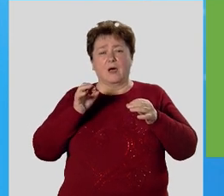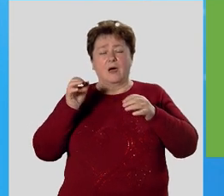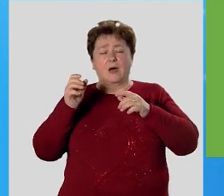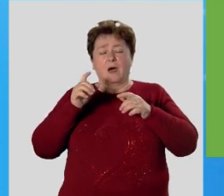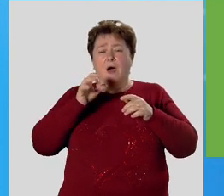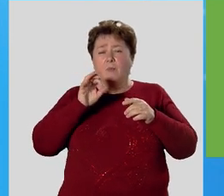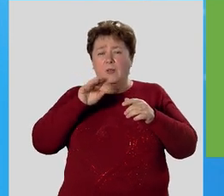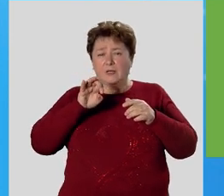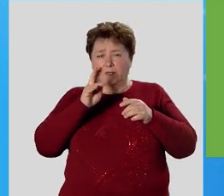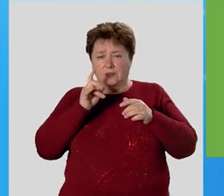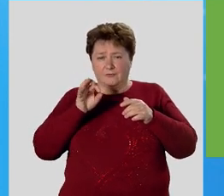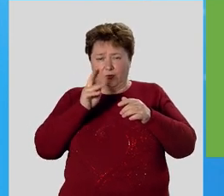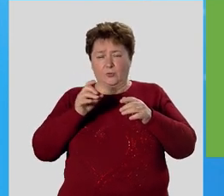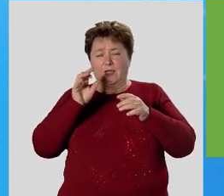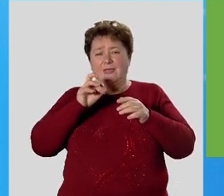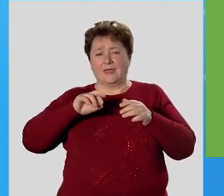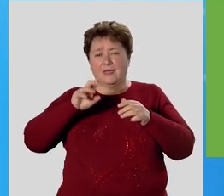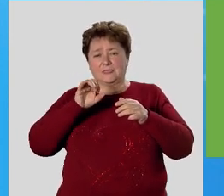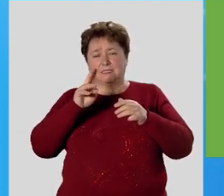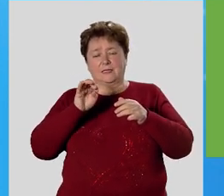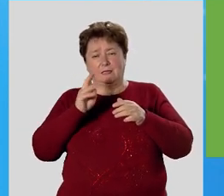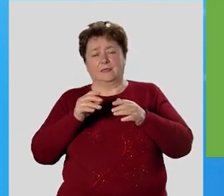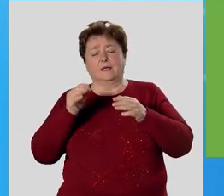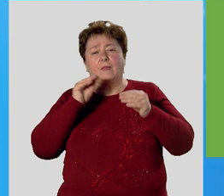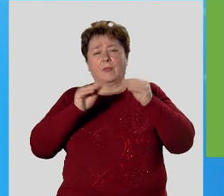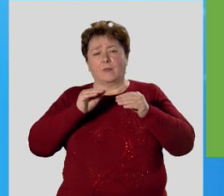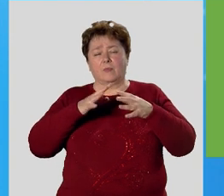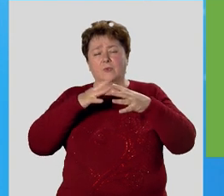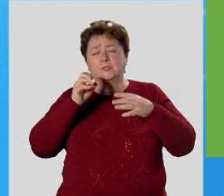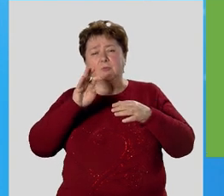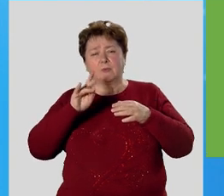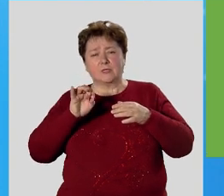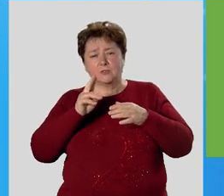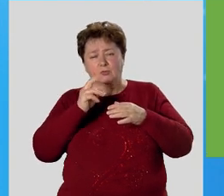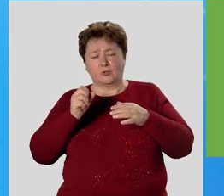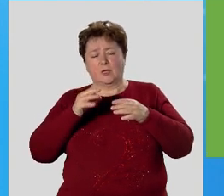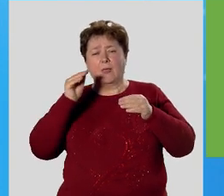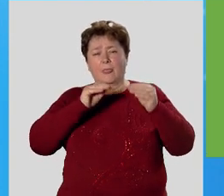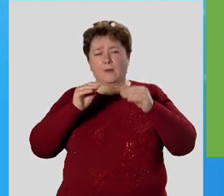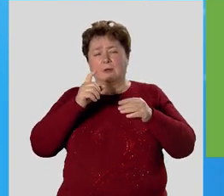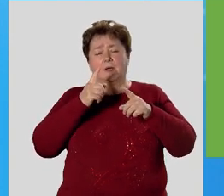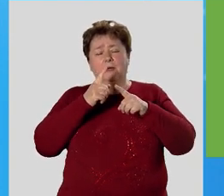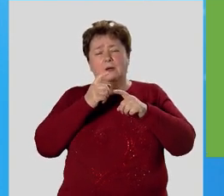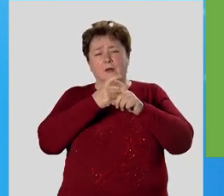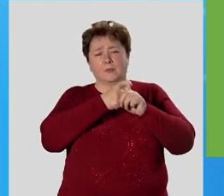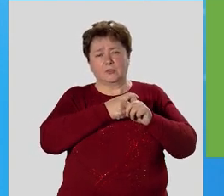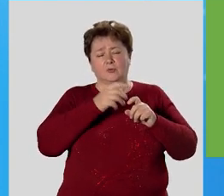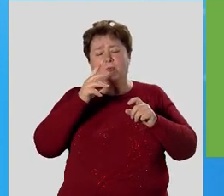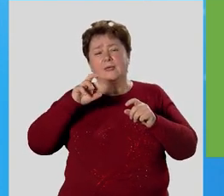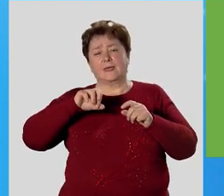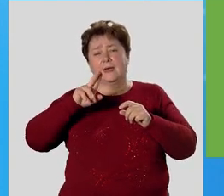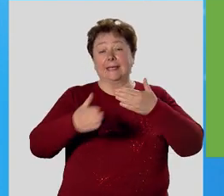оплодотворенная яйцеклетка состоит из набора хромосом сперматозоида и набора хромосом